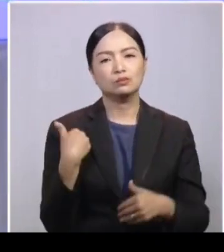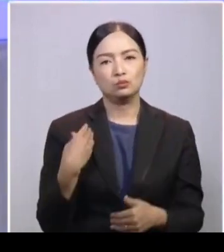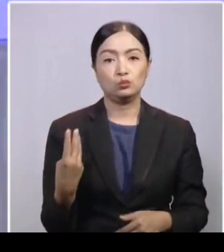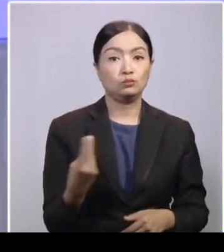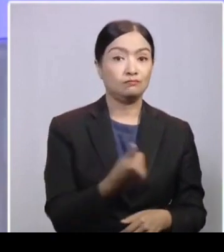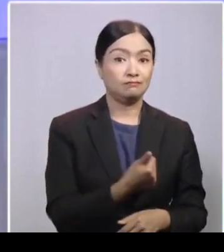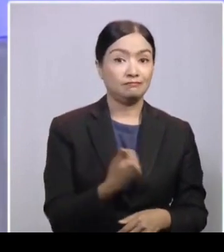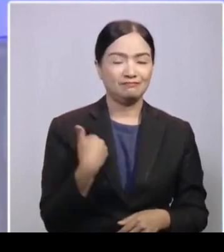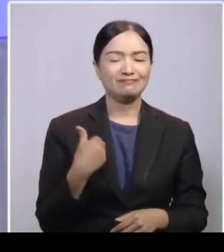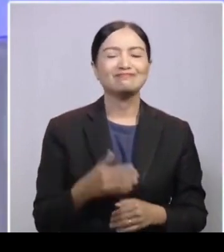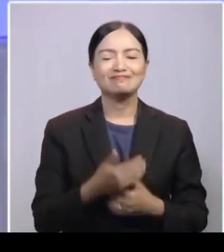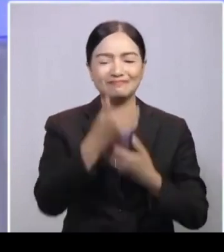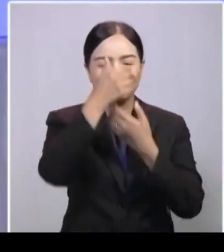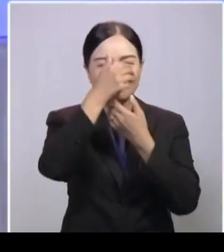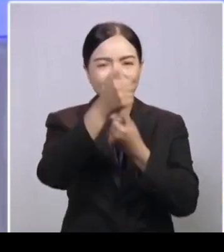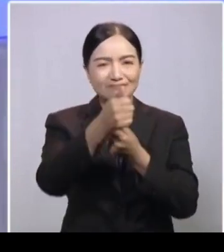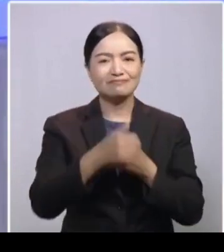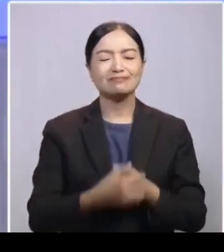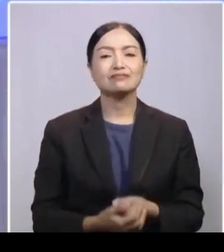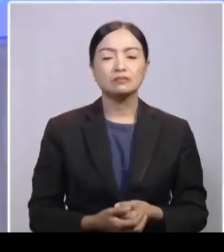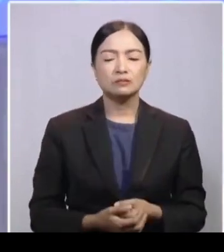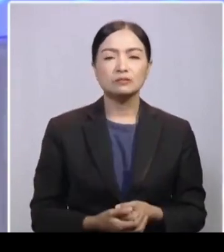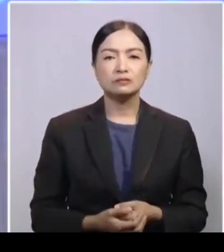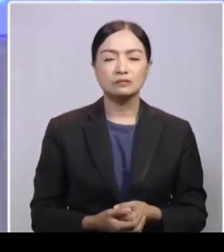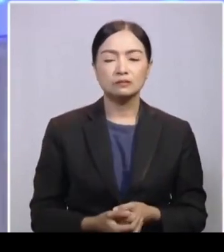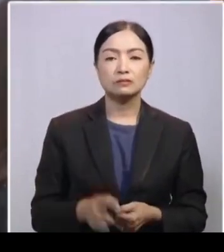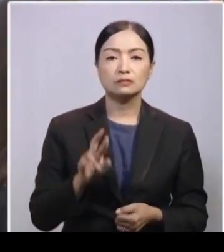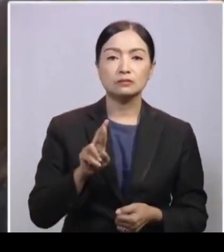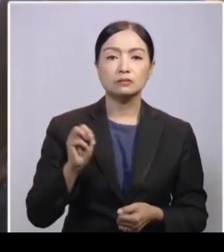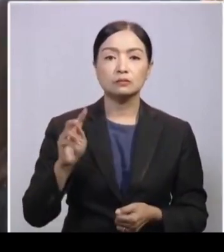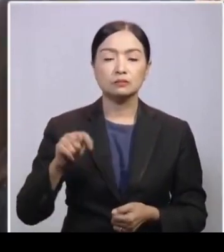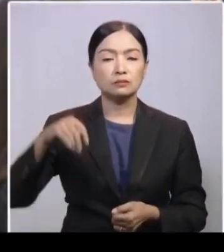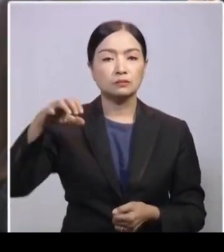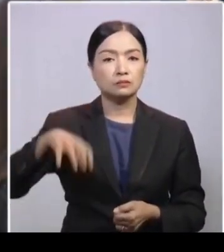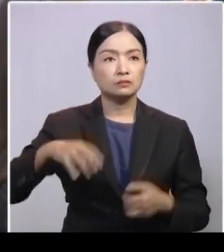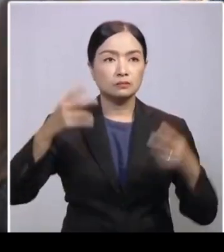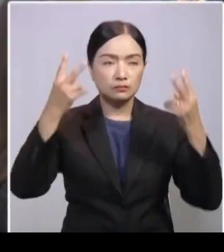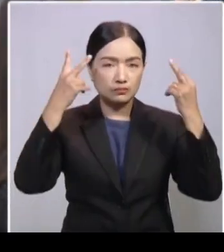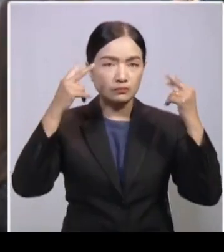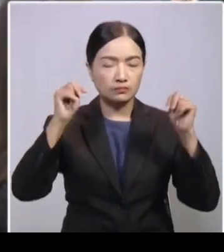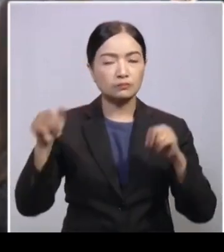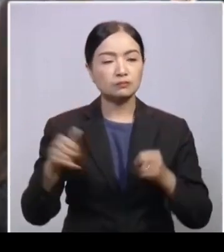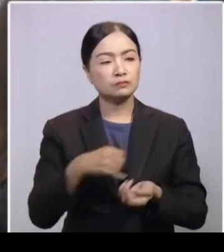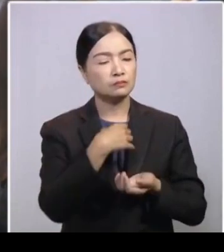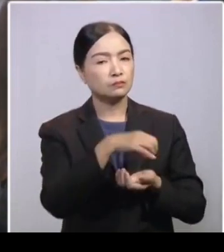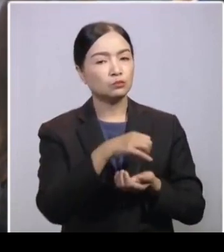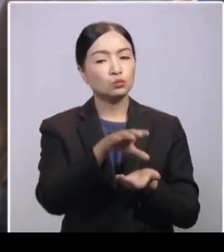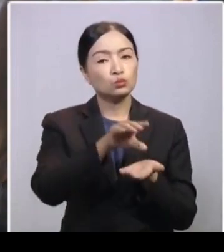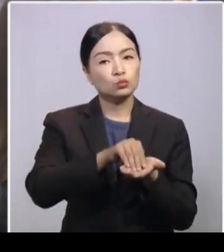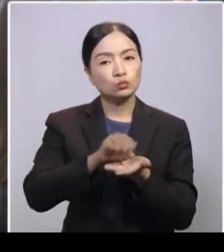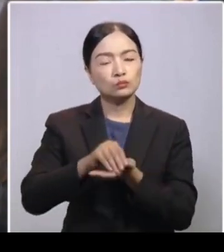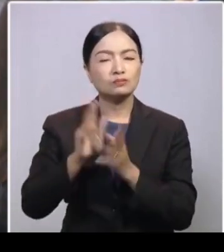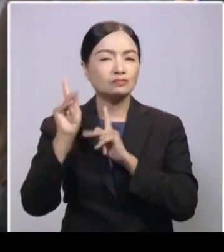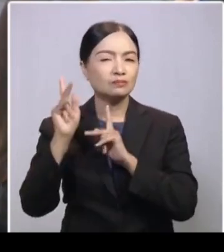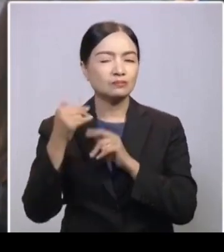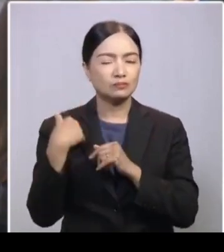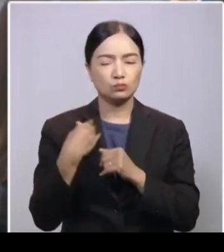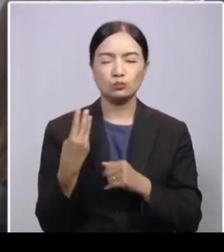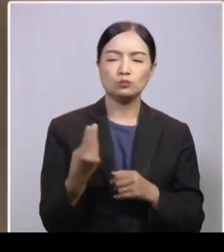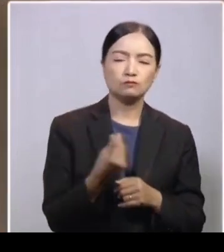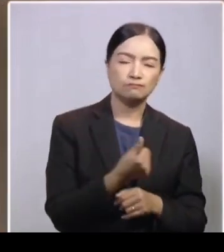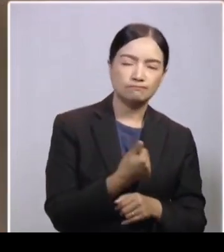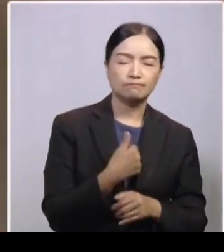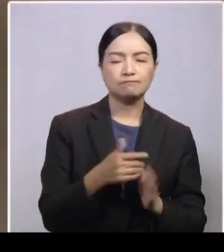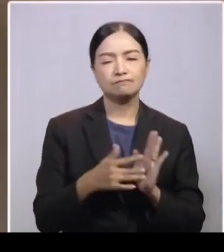รวดเร็วและน่าสนใจค่ะทั้งนี้รัฐมนตรีประจำสำนักนายกรัฐมนตรีบอกว่าข้อมูลข่าวสารต้องเป็นข้อมูลที่รวด